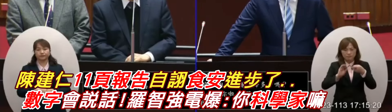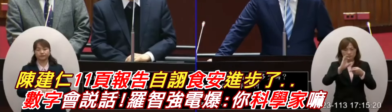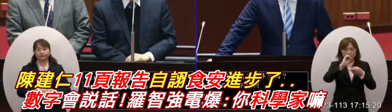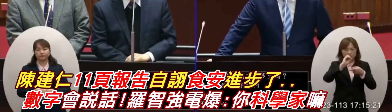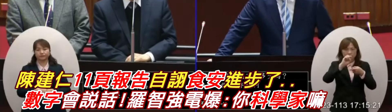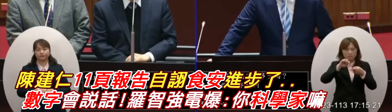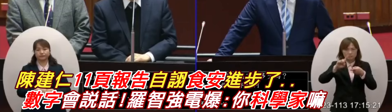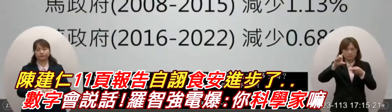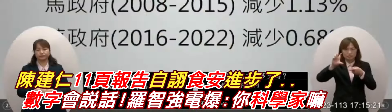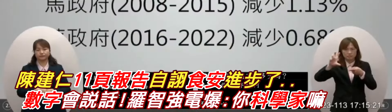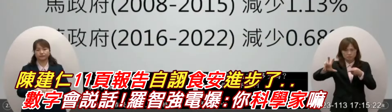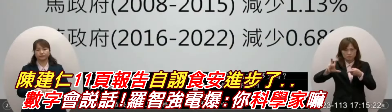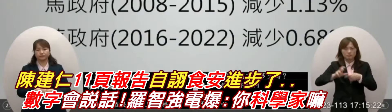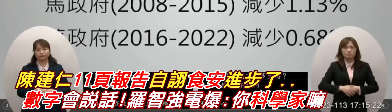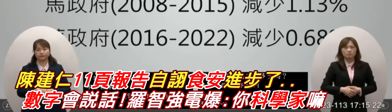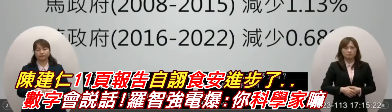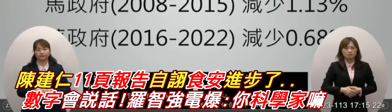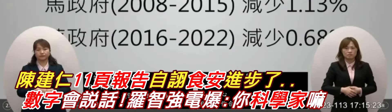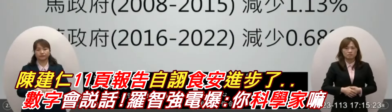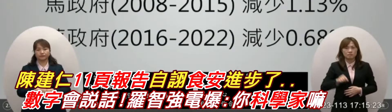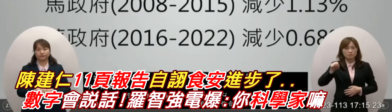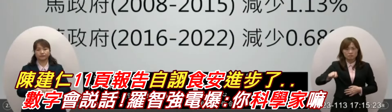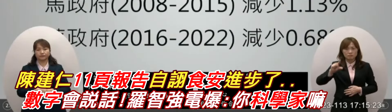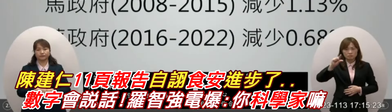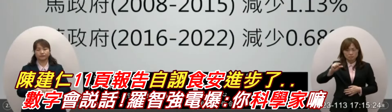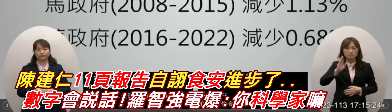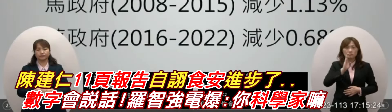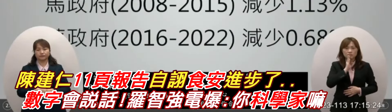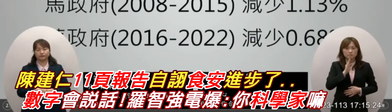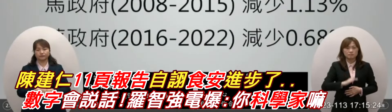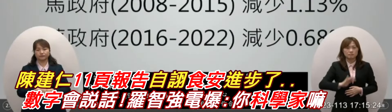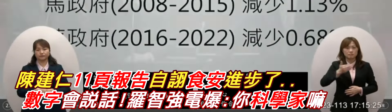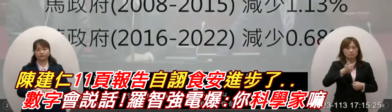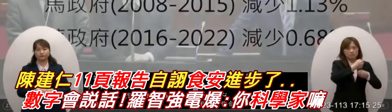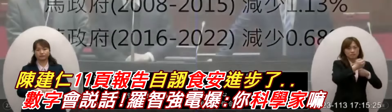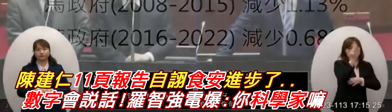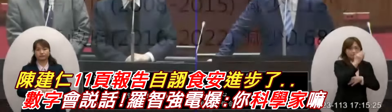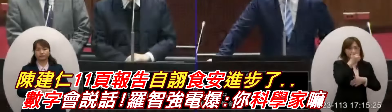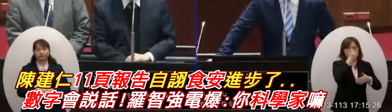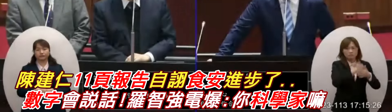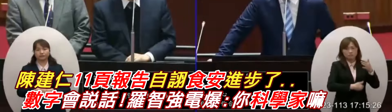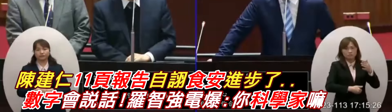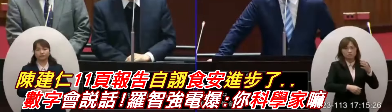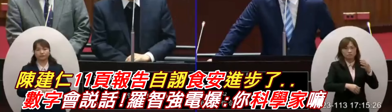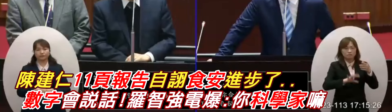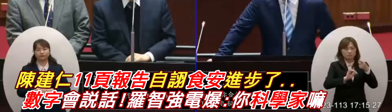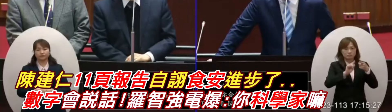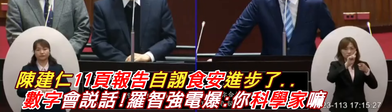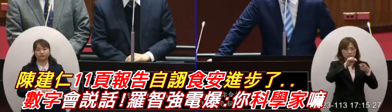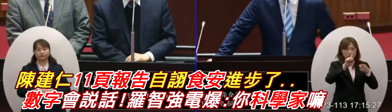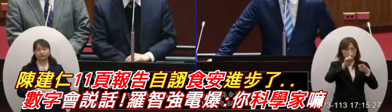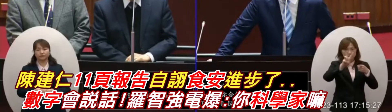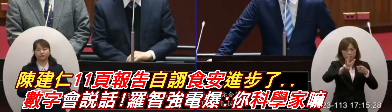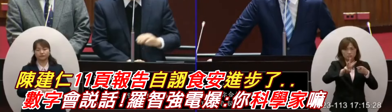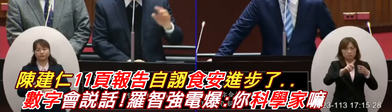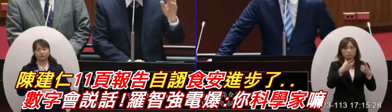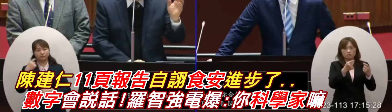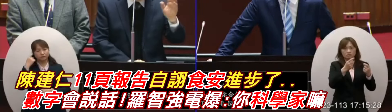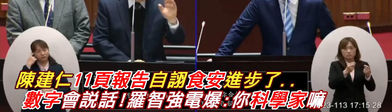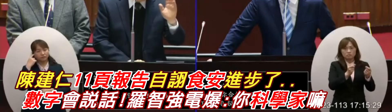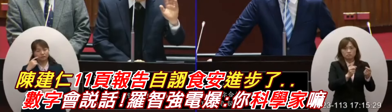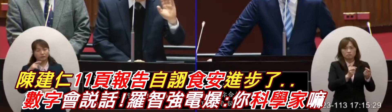降0.68的低数值，前朝下降1.13，也有功劳吧？ 我想哈、